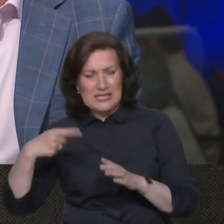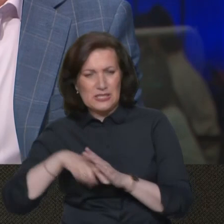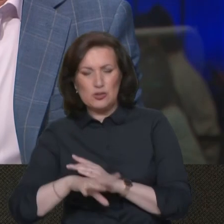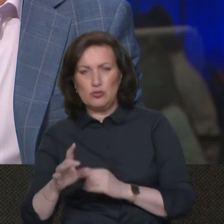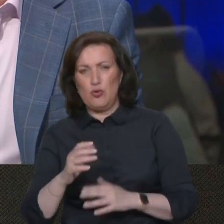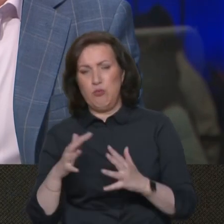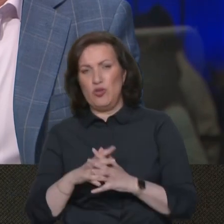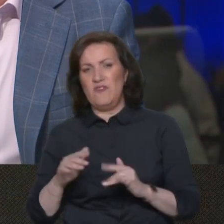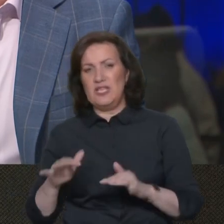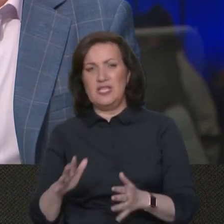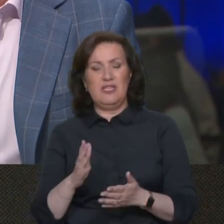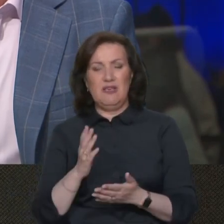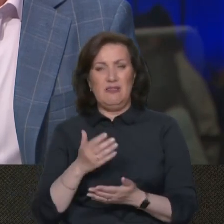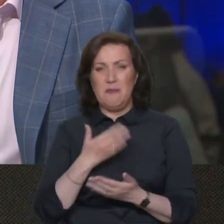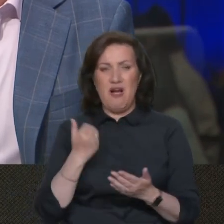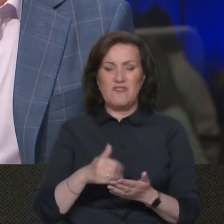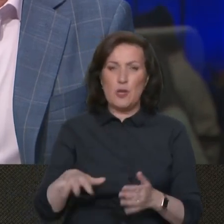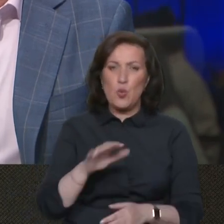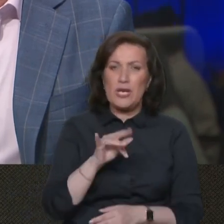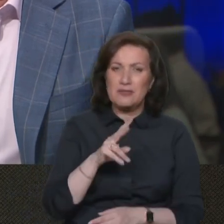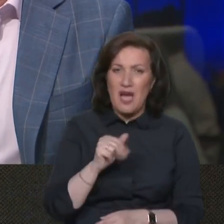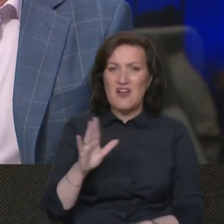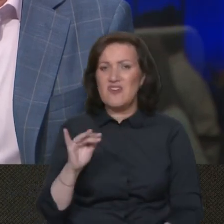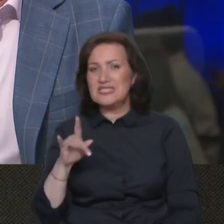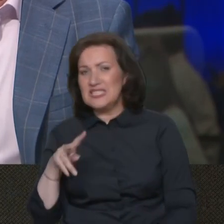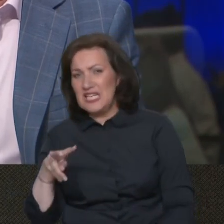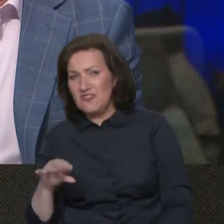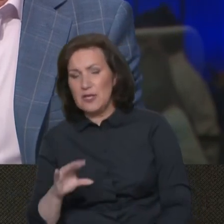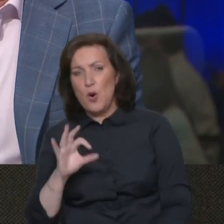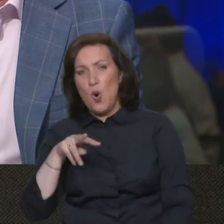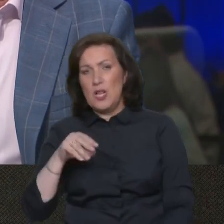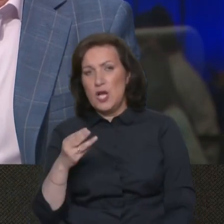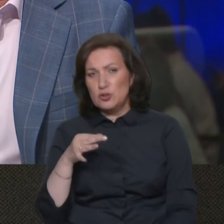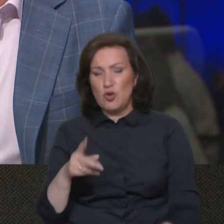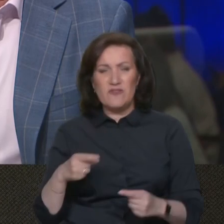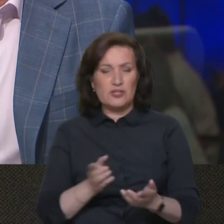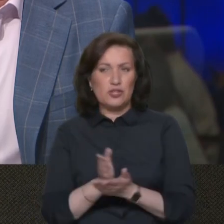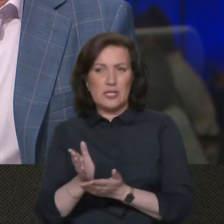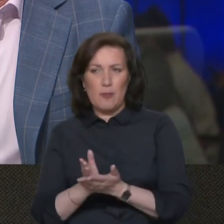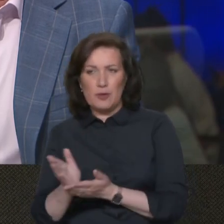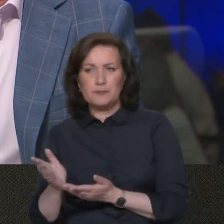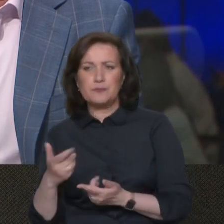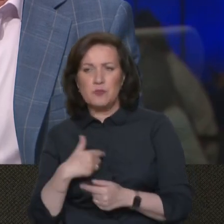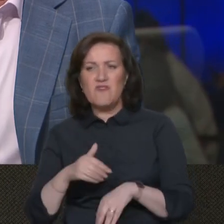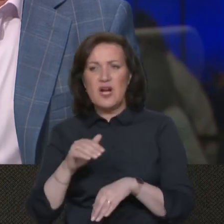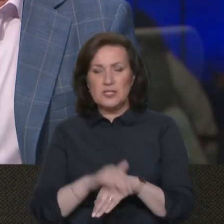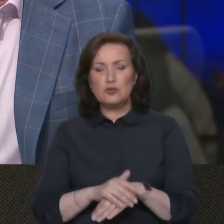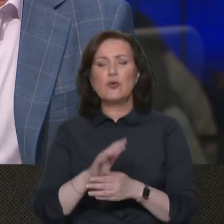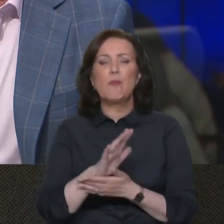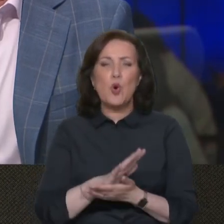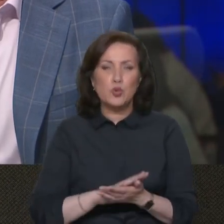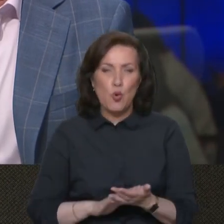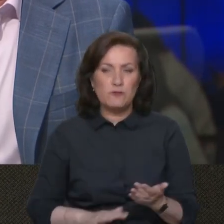бойові дії не ведуться як в районі Угледара, так і в районі Васильівки, так і в районі Олешівки і по інших напрямках. Тобто ми фактично